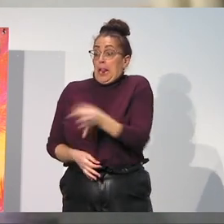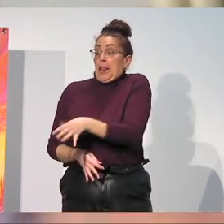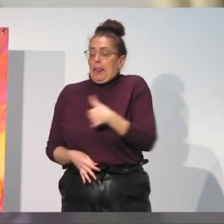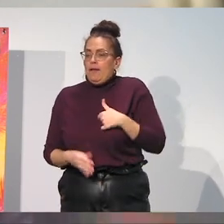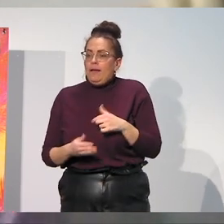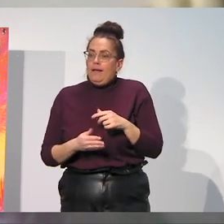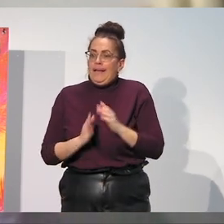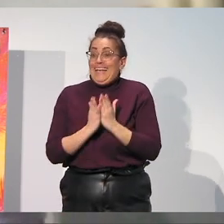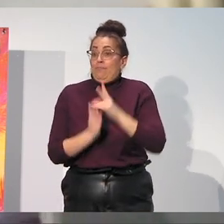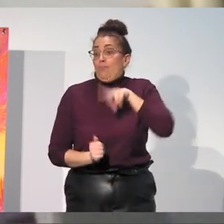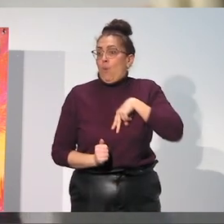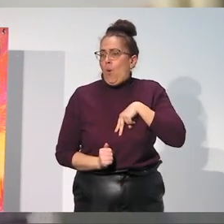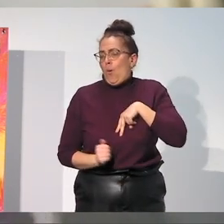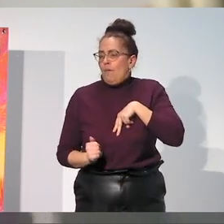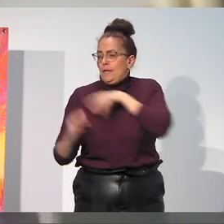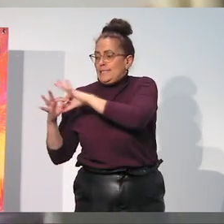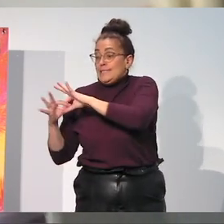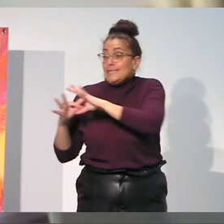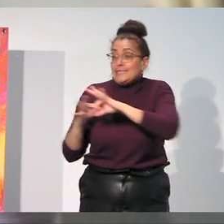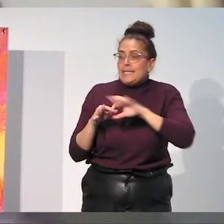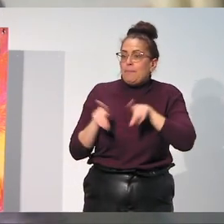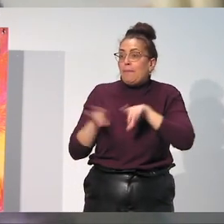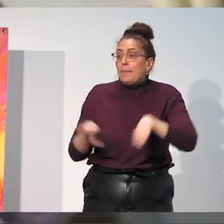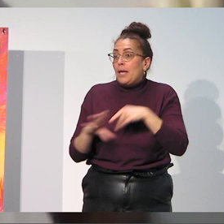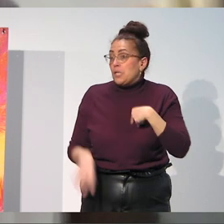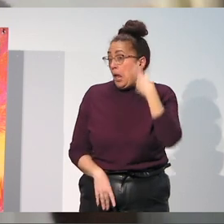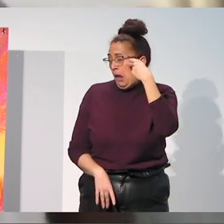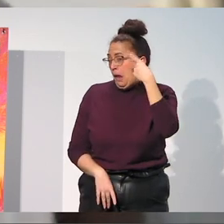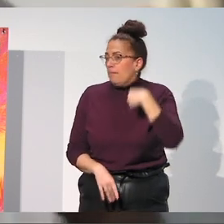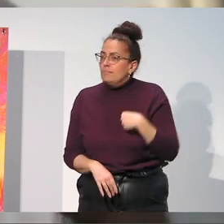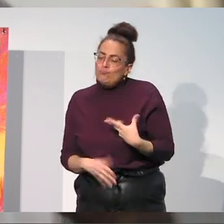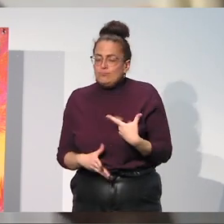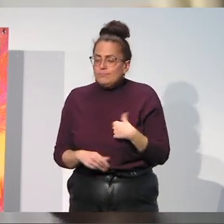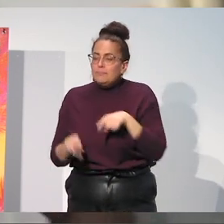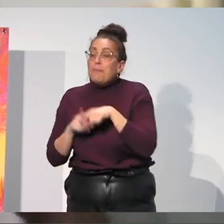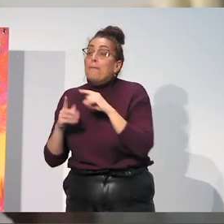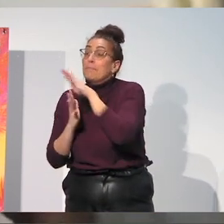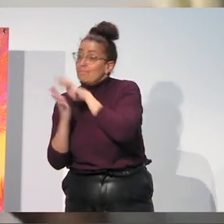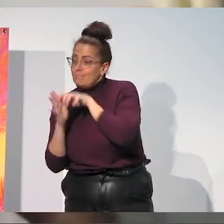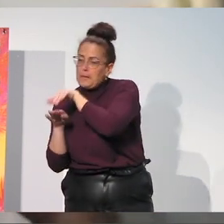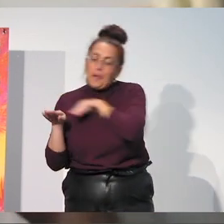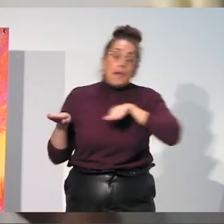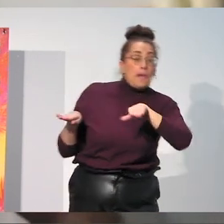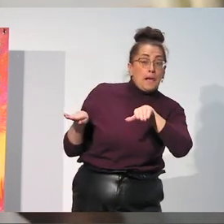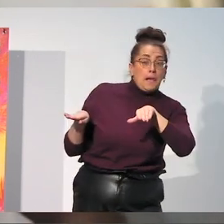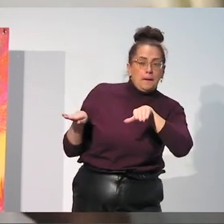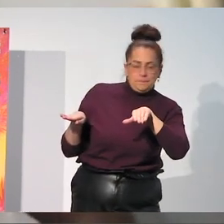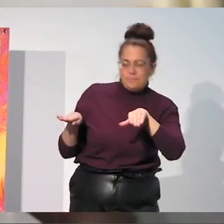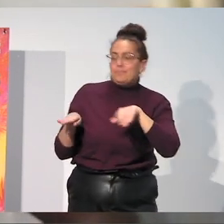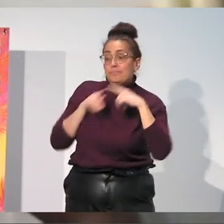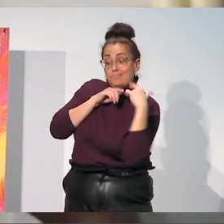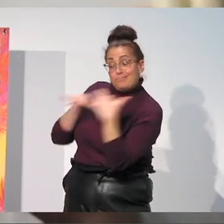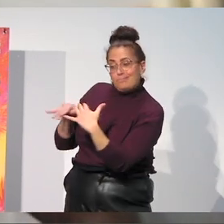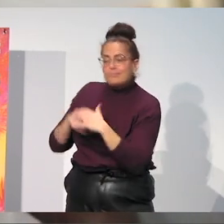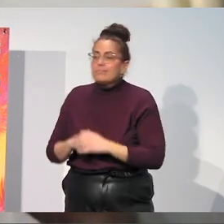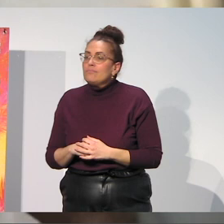Mais bon, encore une fois, hein, c'est un petit clin d'œil. Justement, comment on écrit un roman comme ça d'inspiration biographique